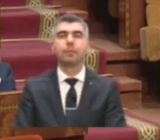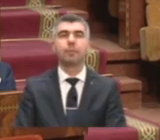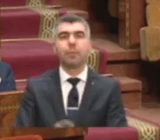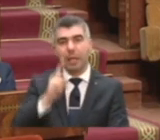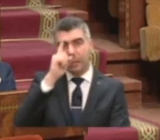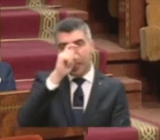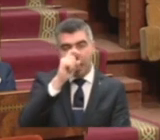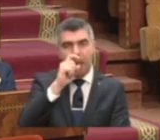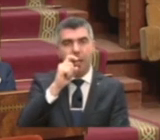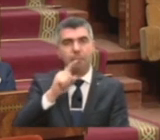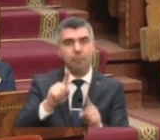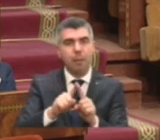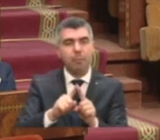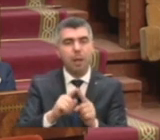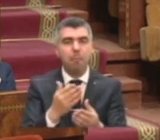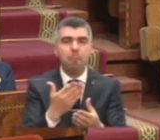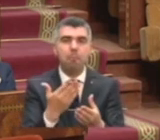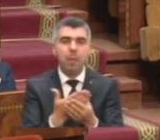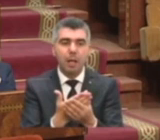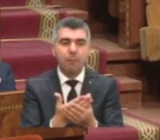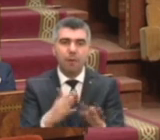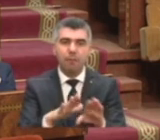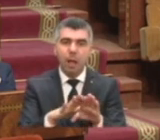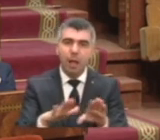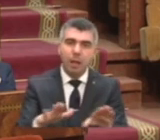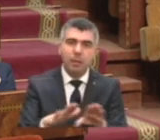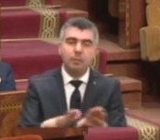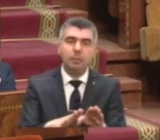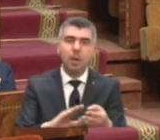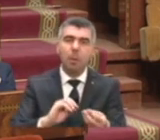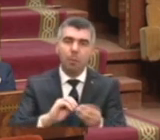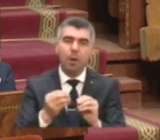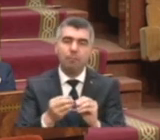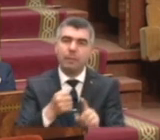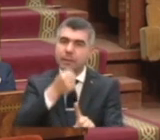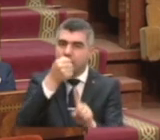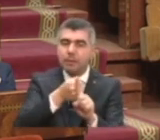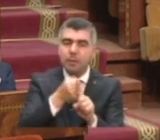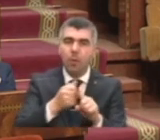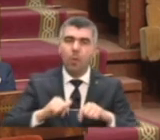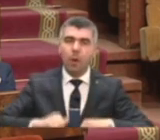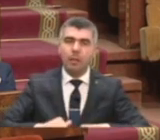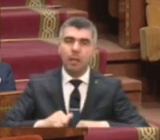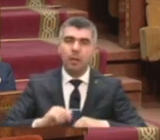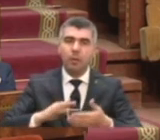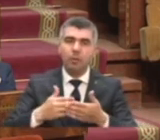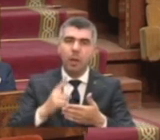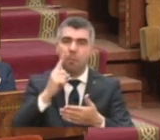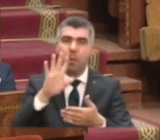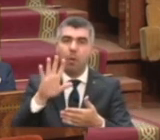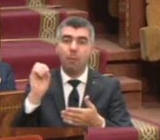صعوبه تنفيذ الملف المشكل العقاري وعدد ديال الامور. فعلا مجهود كبير ان وزاره الاسكان دارت الان ذاك 150 مليون ديال